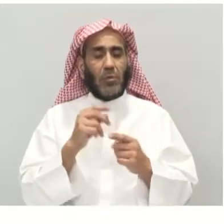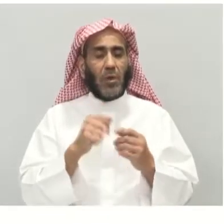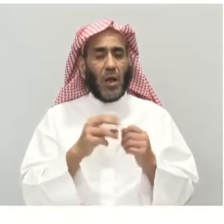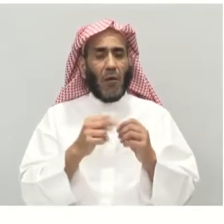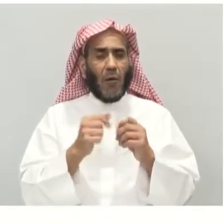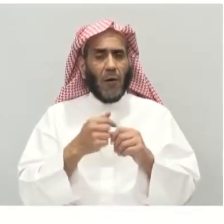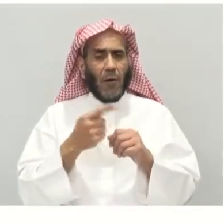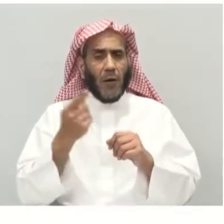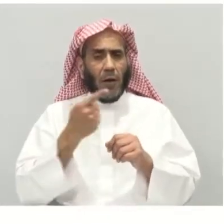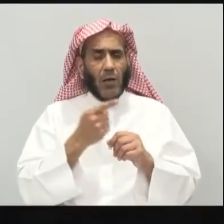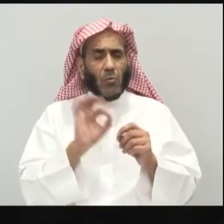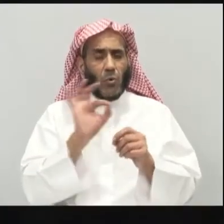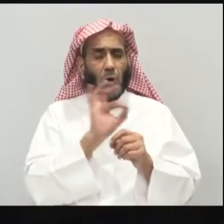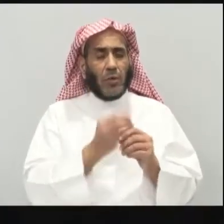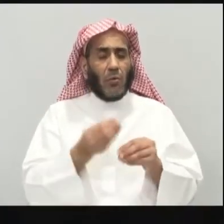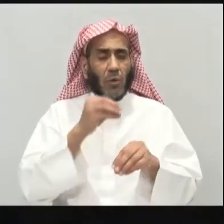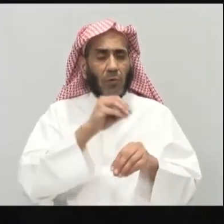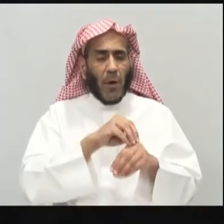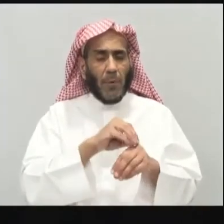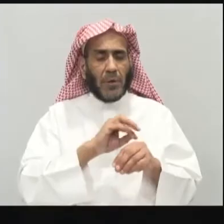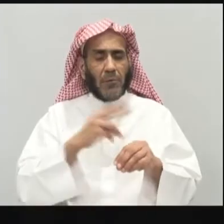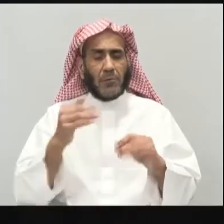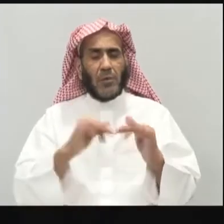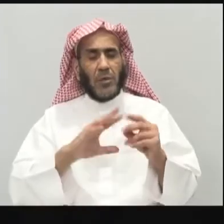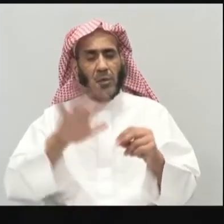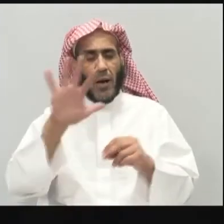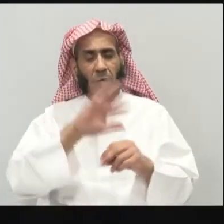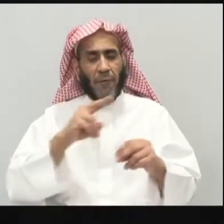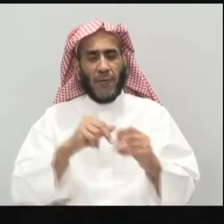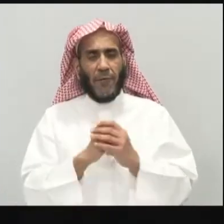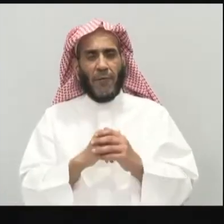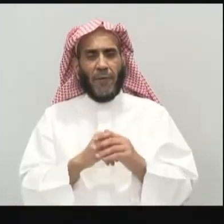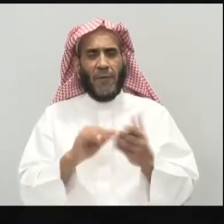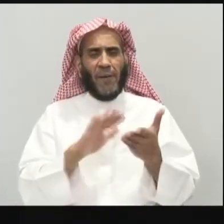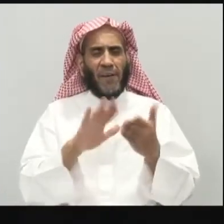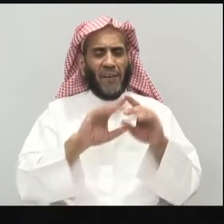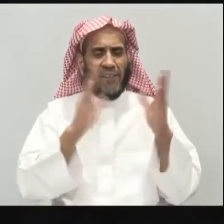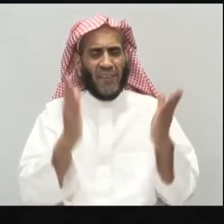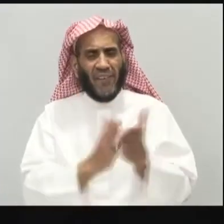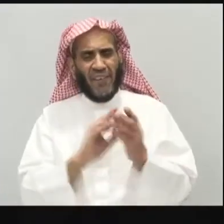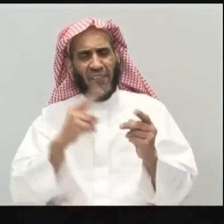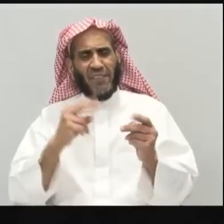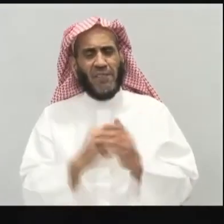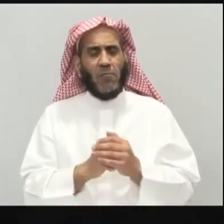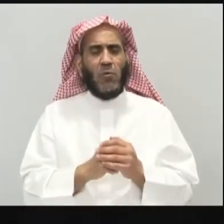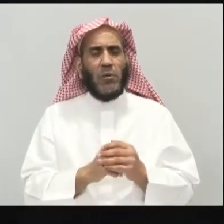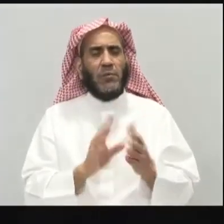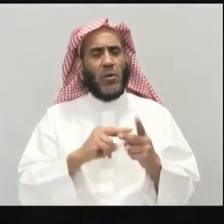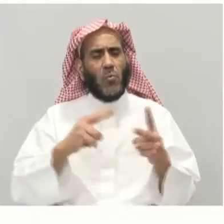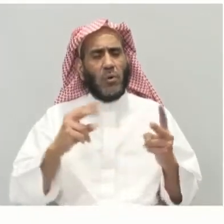والنقاط وممكن مثل ما ذكرنا نضيفها بعده طرق باشكال متنوعه على سطح القطاع الفخاريه والخزفيه